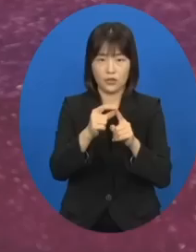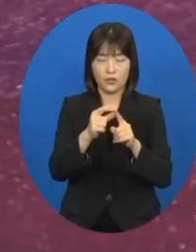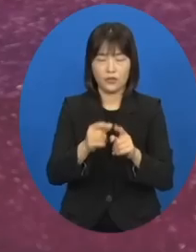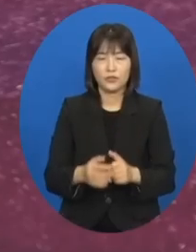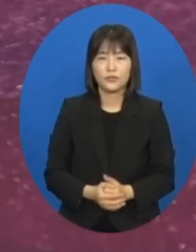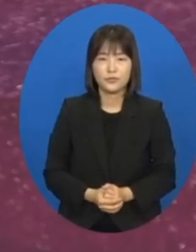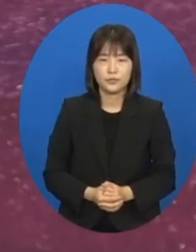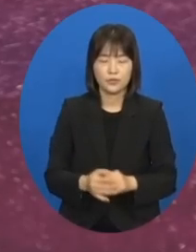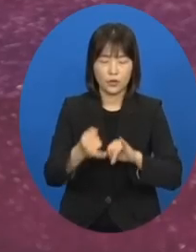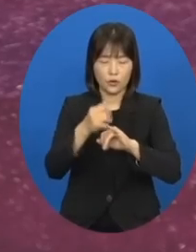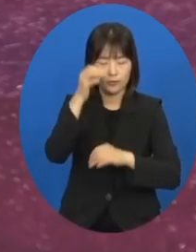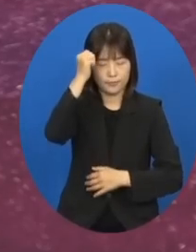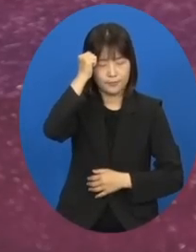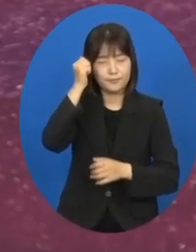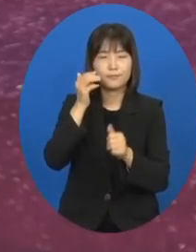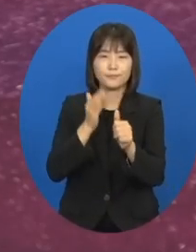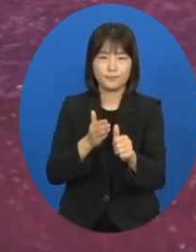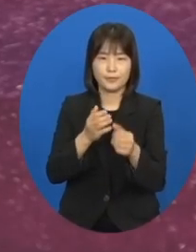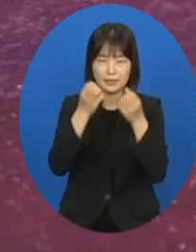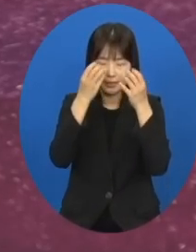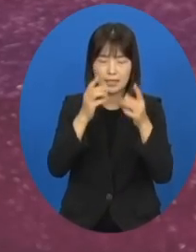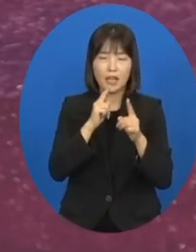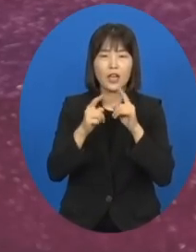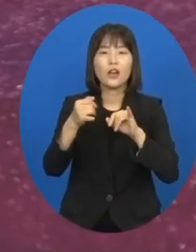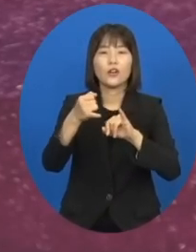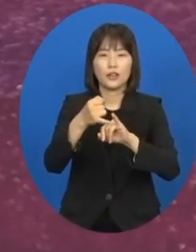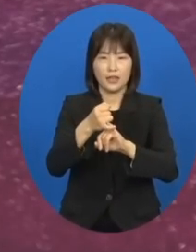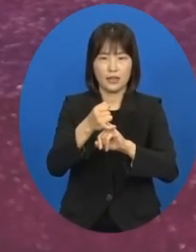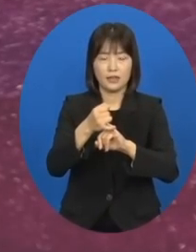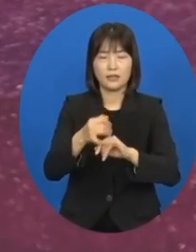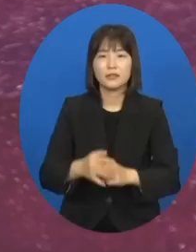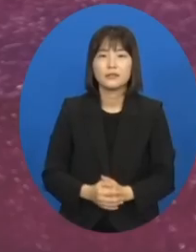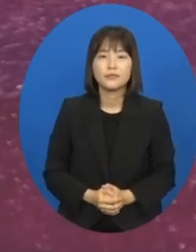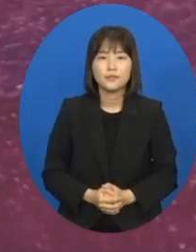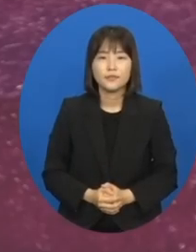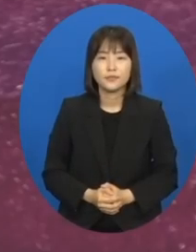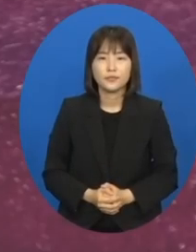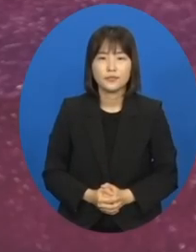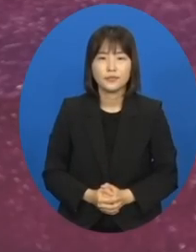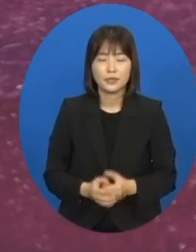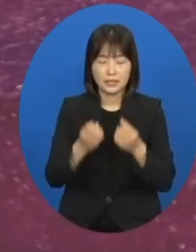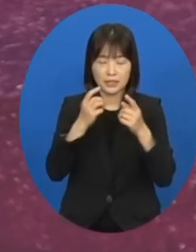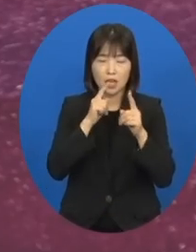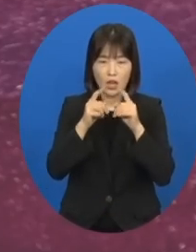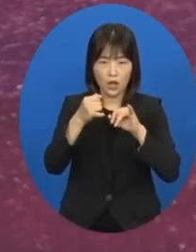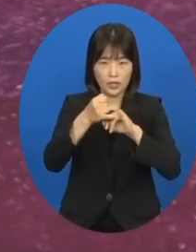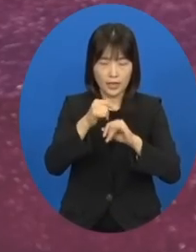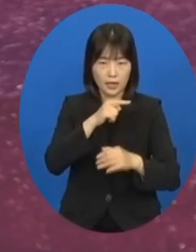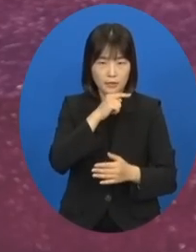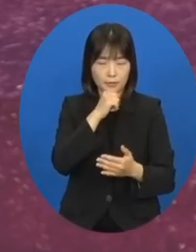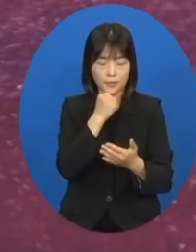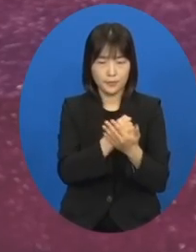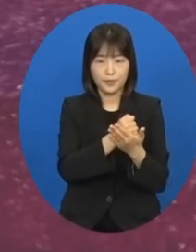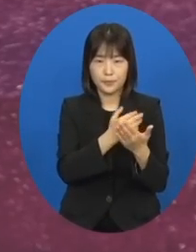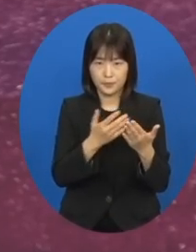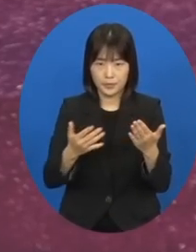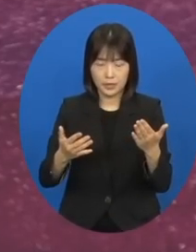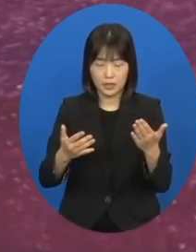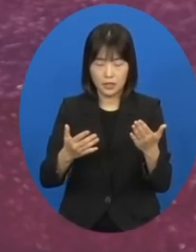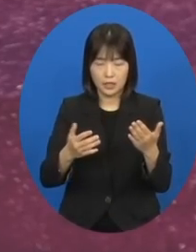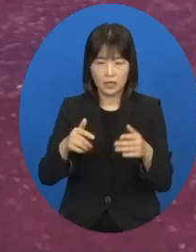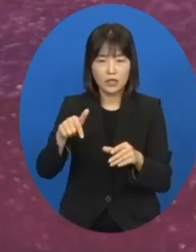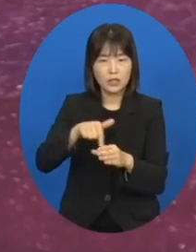여러분 꼭 기억하시기 바랍니다 새 언약 이 새 언약의 피가 기독교의 굉장히